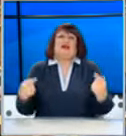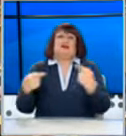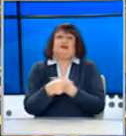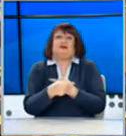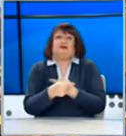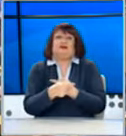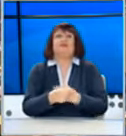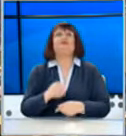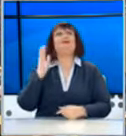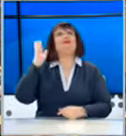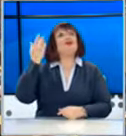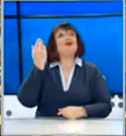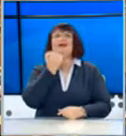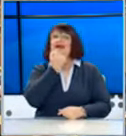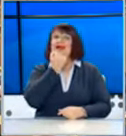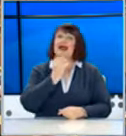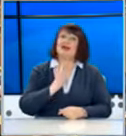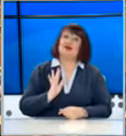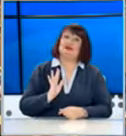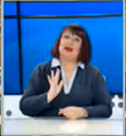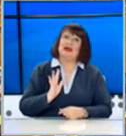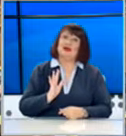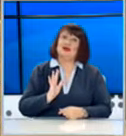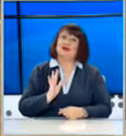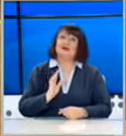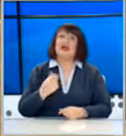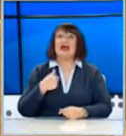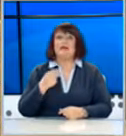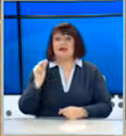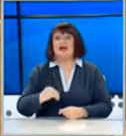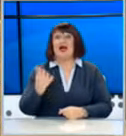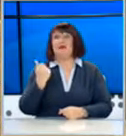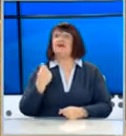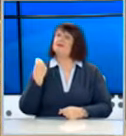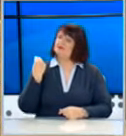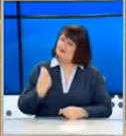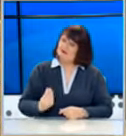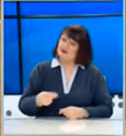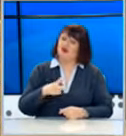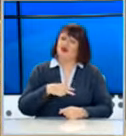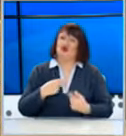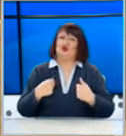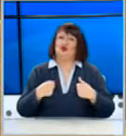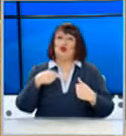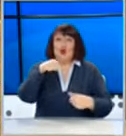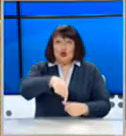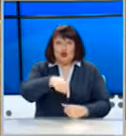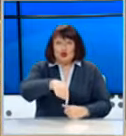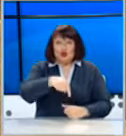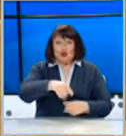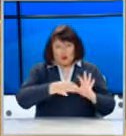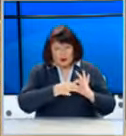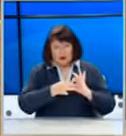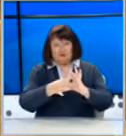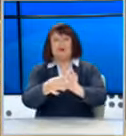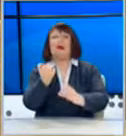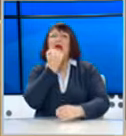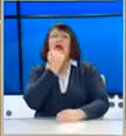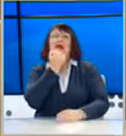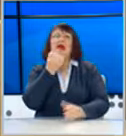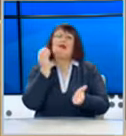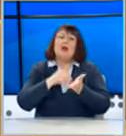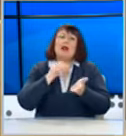Μάλλον τότε κάνατε λάθος και κακός και καλός εμείς δεν ψηφίσαμε, και τώρα με συνεχιζόμενα λάθη και εκ νέου